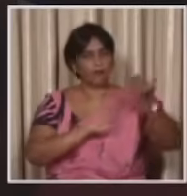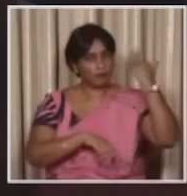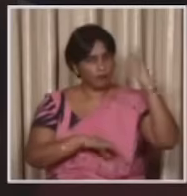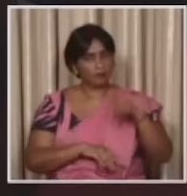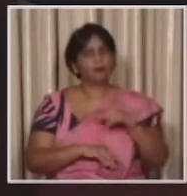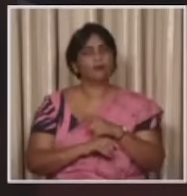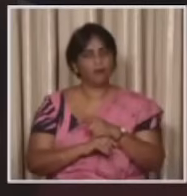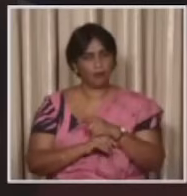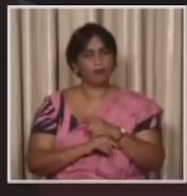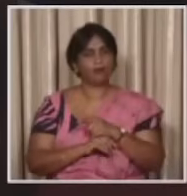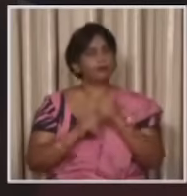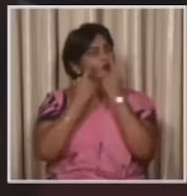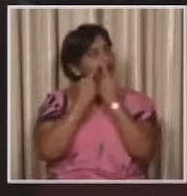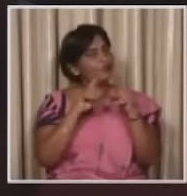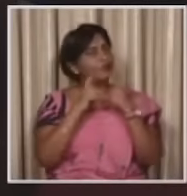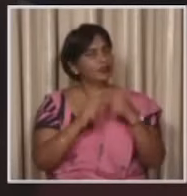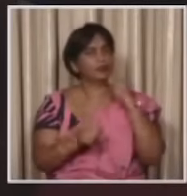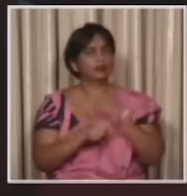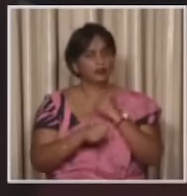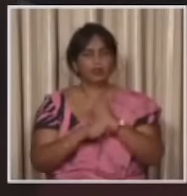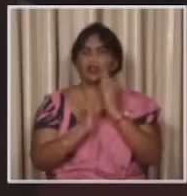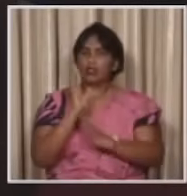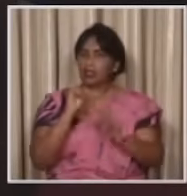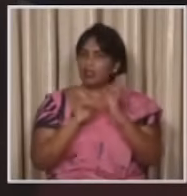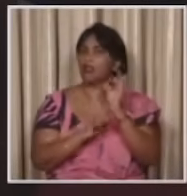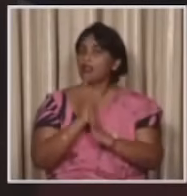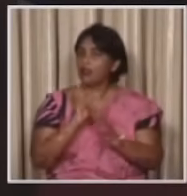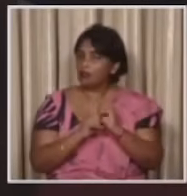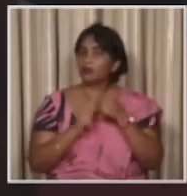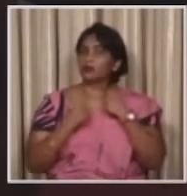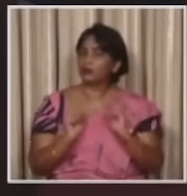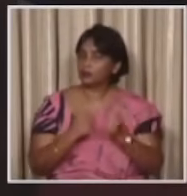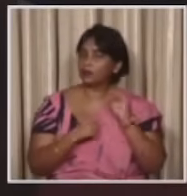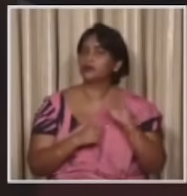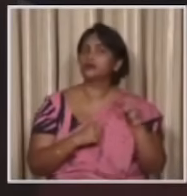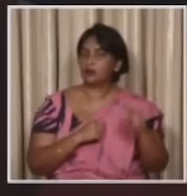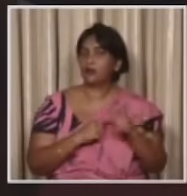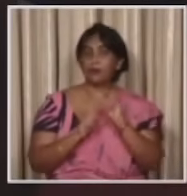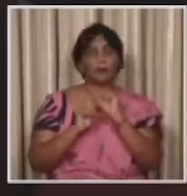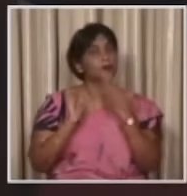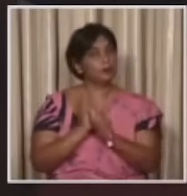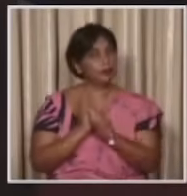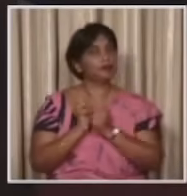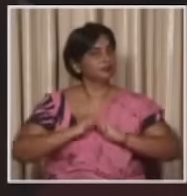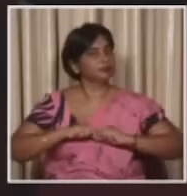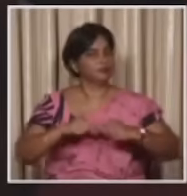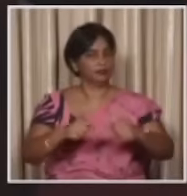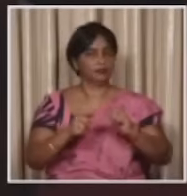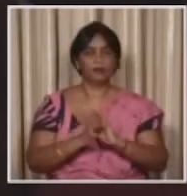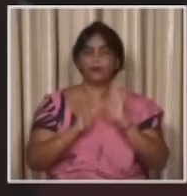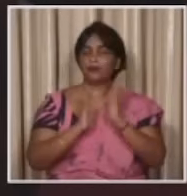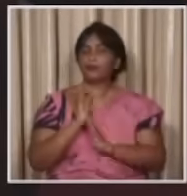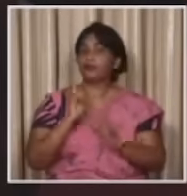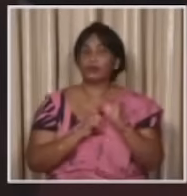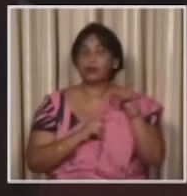පුරාවට විවිධ ආණ්ඩු විවිධ ඇමතිවරු උත්සාහ කරා විවිධ අවස්ථාවලදී මේ ප්‍රතිපත්ති ඉදිරියට ගෙන යන්න. ඒ